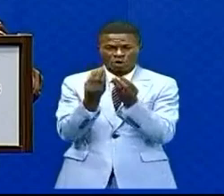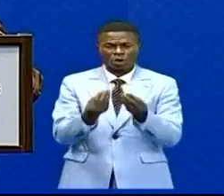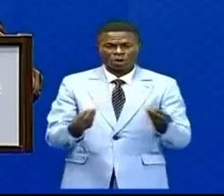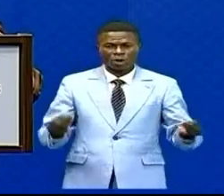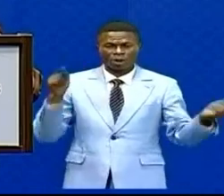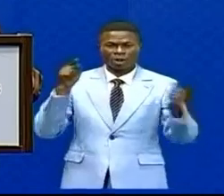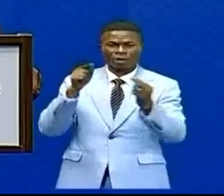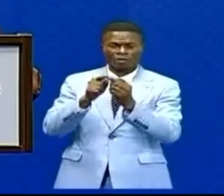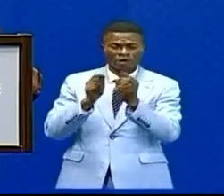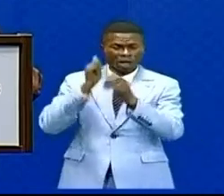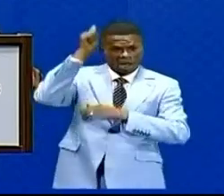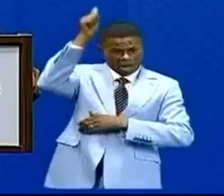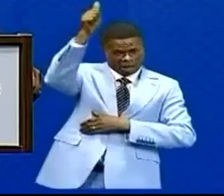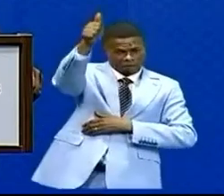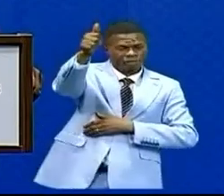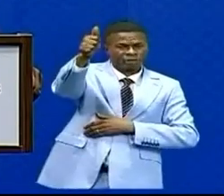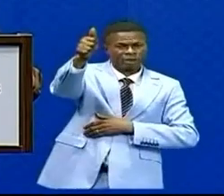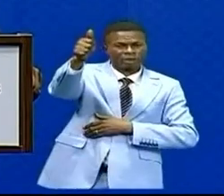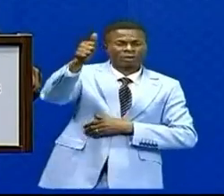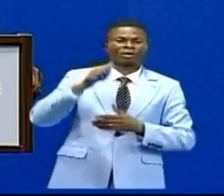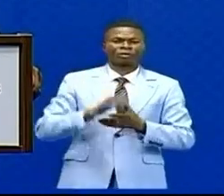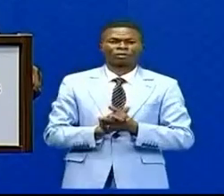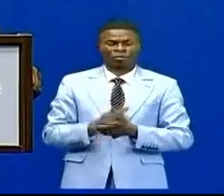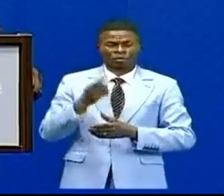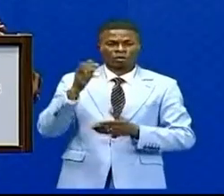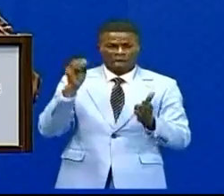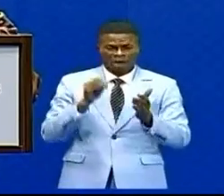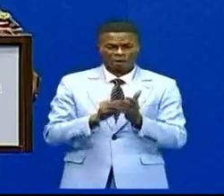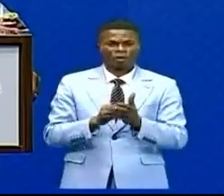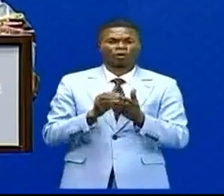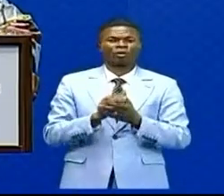vers l'avenir. En outre,